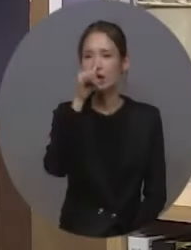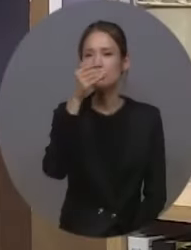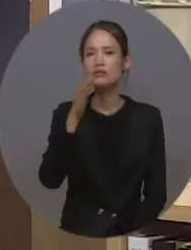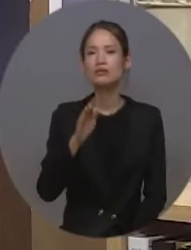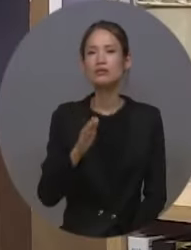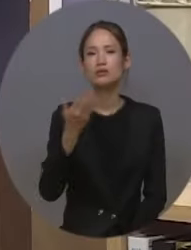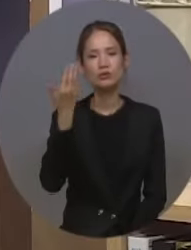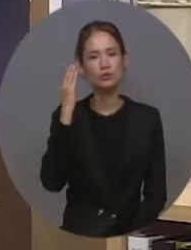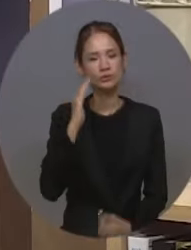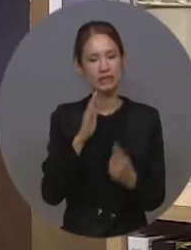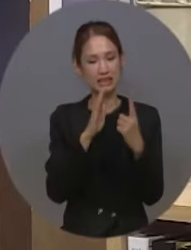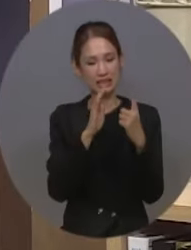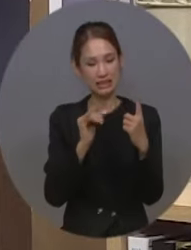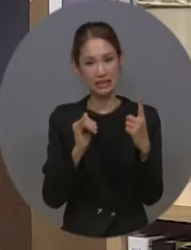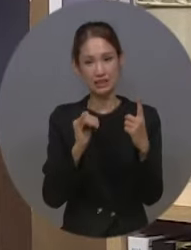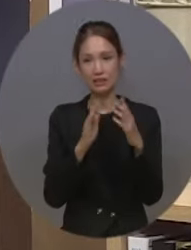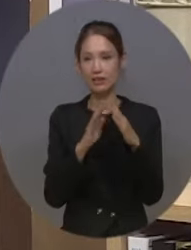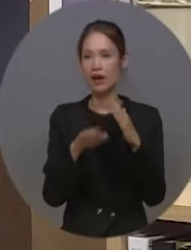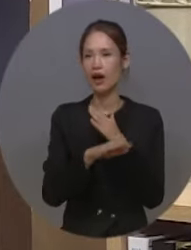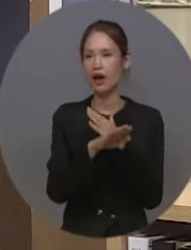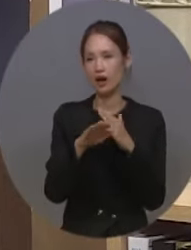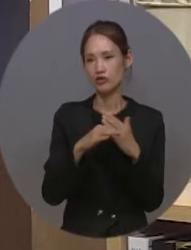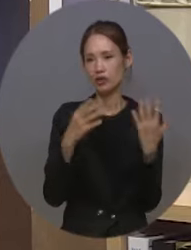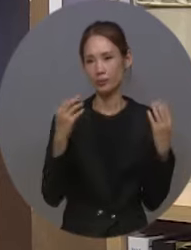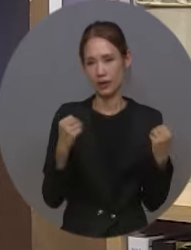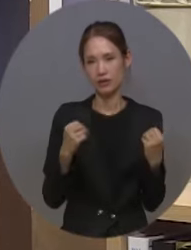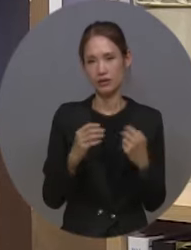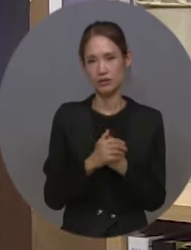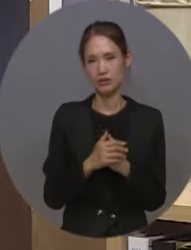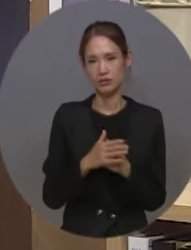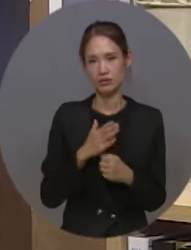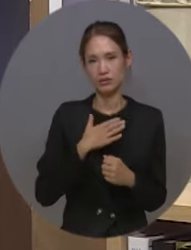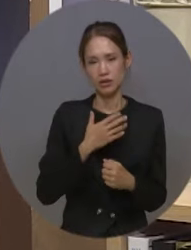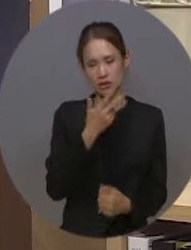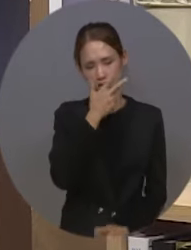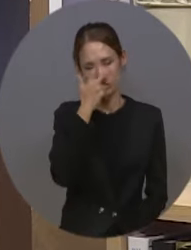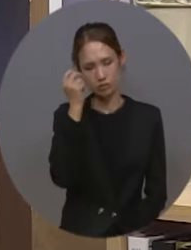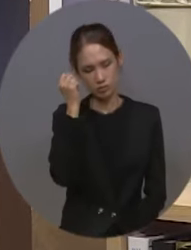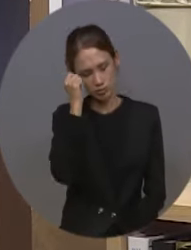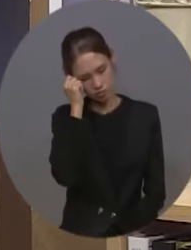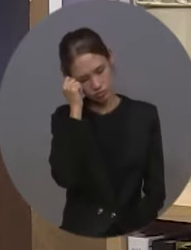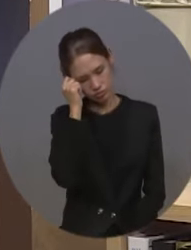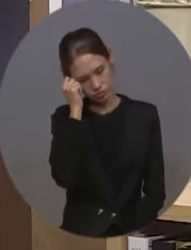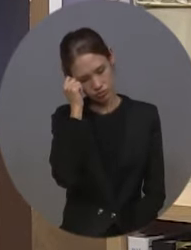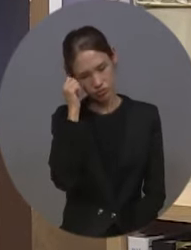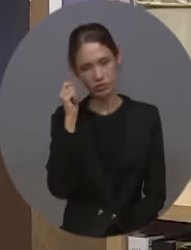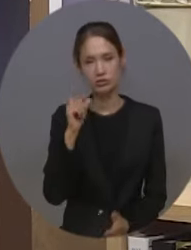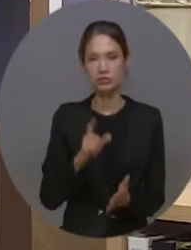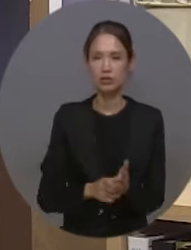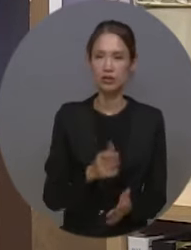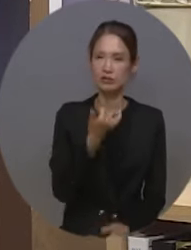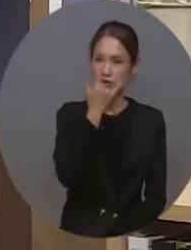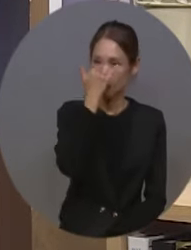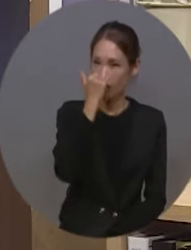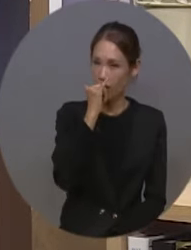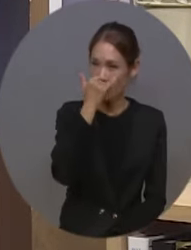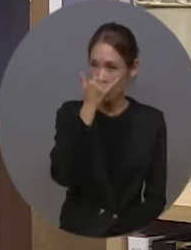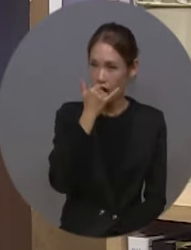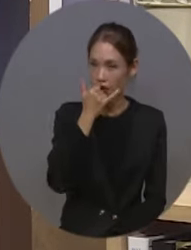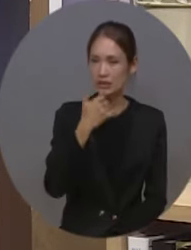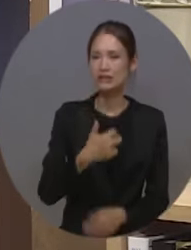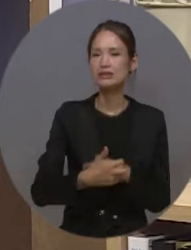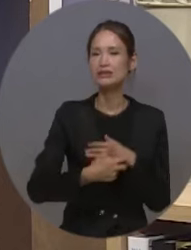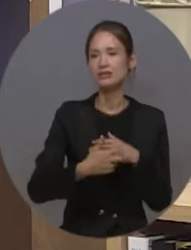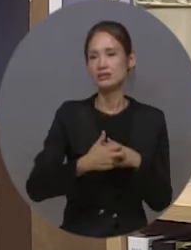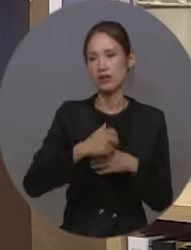여기 주변에 또 1인 가구가 만 많아지다 보니까 그렇죠 자식이 자외 들었을 때는 물을 고는 지모 어떤지 이 상태를 진단하기 것도